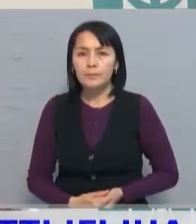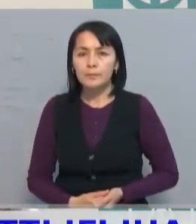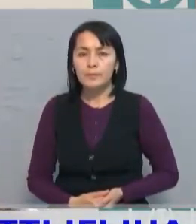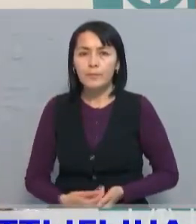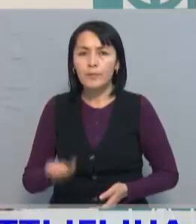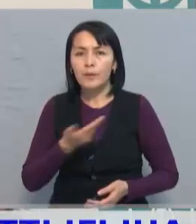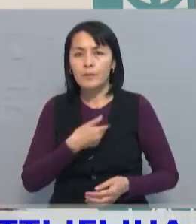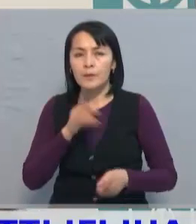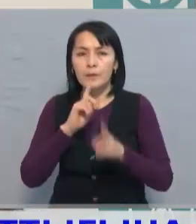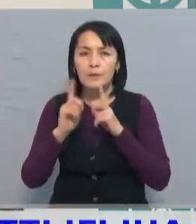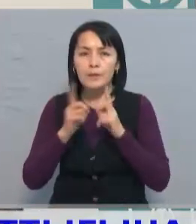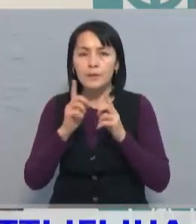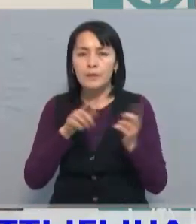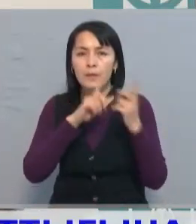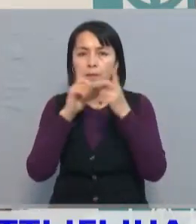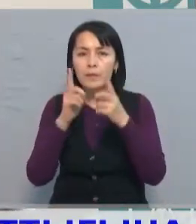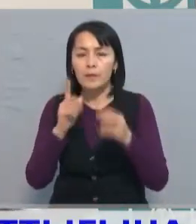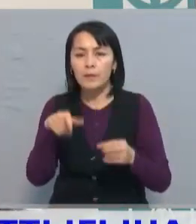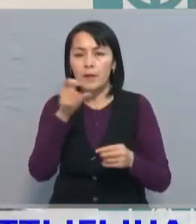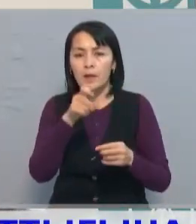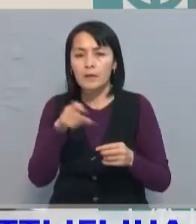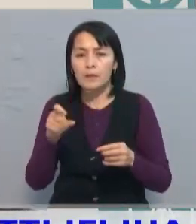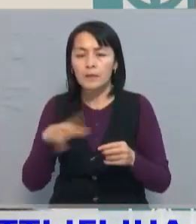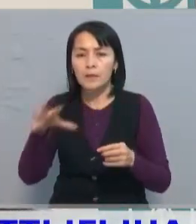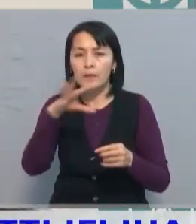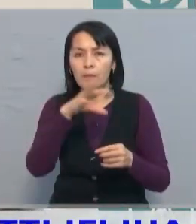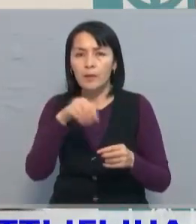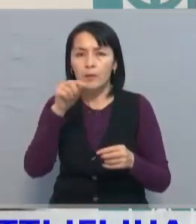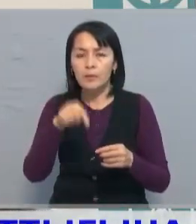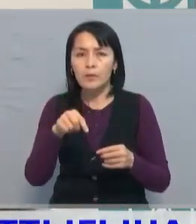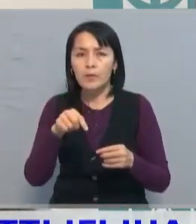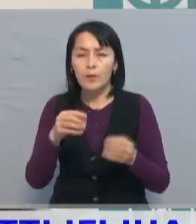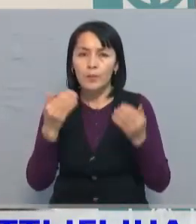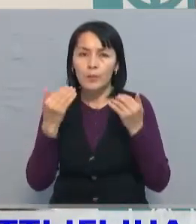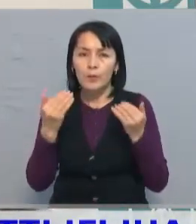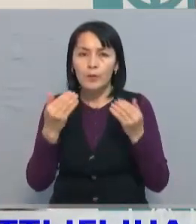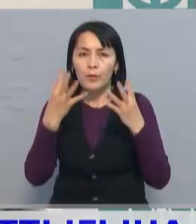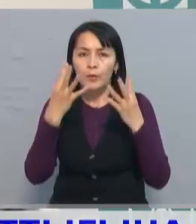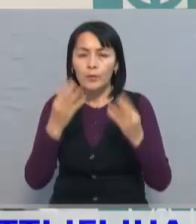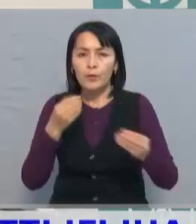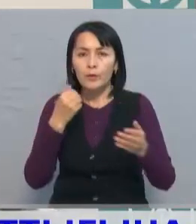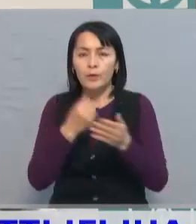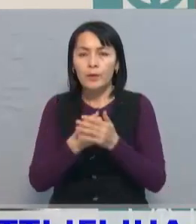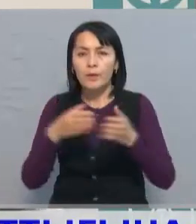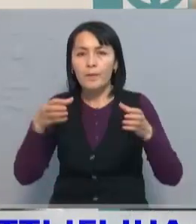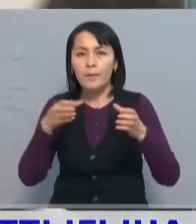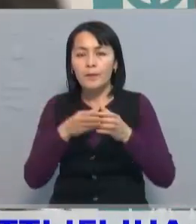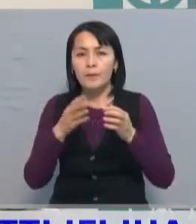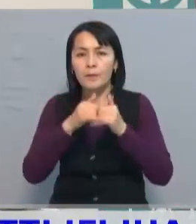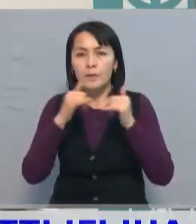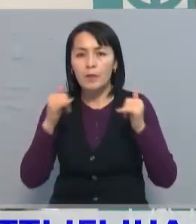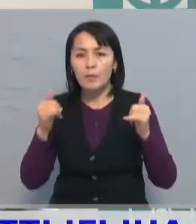Біздің съезге баратын азаматтардың барлығы осы бүгінгі таңға дейін партиямыздың